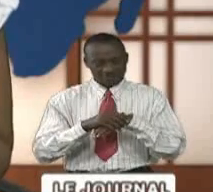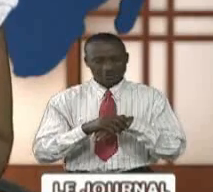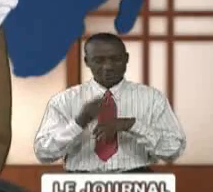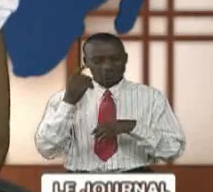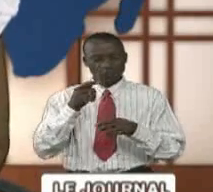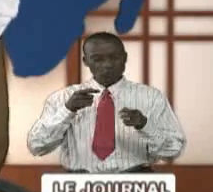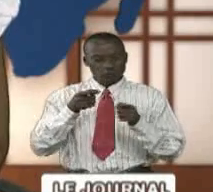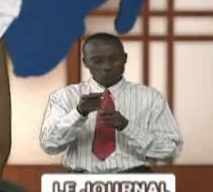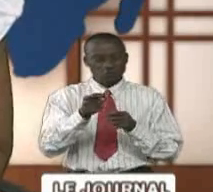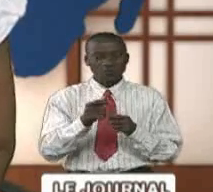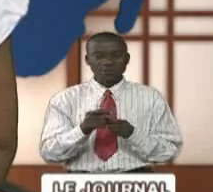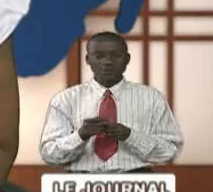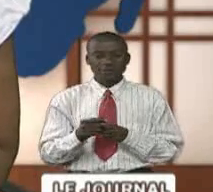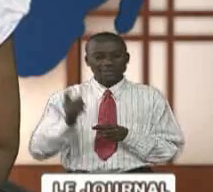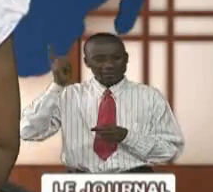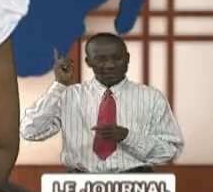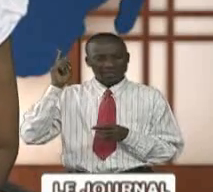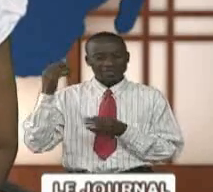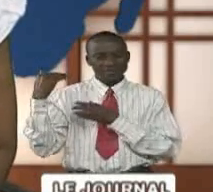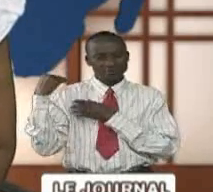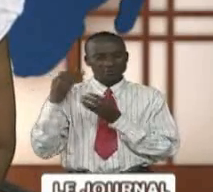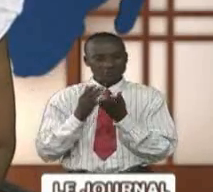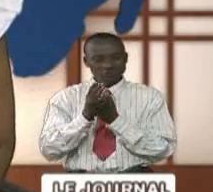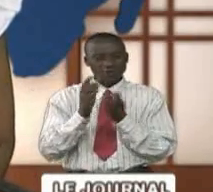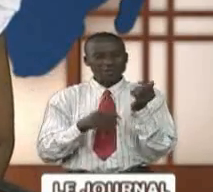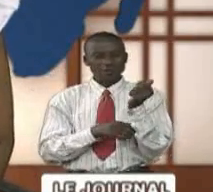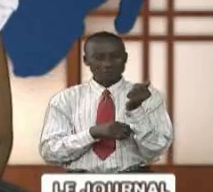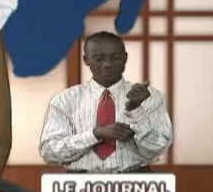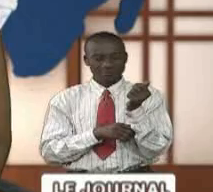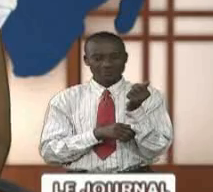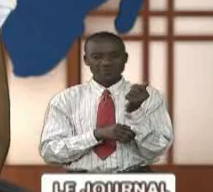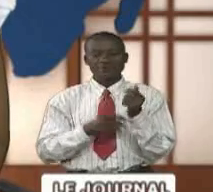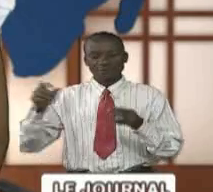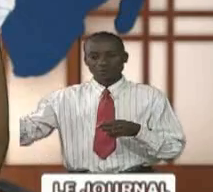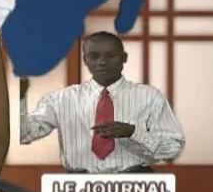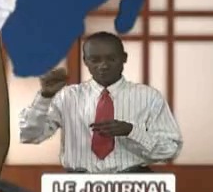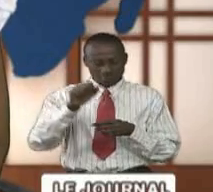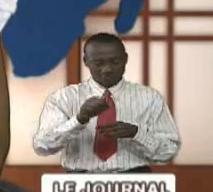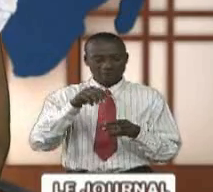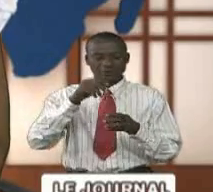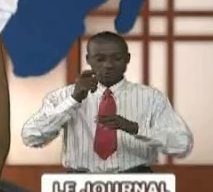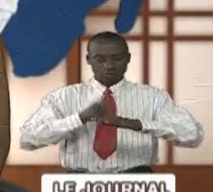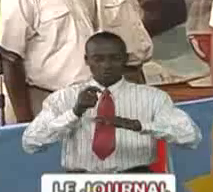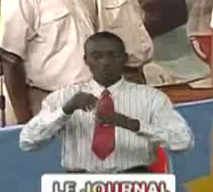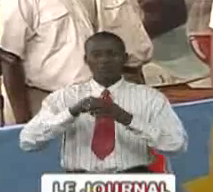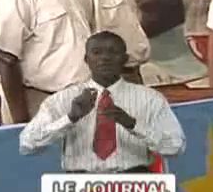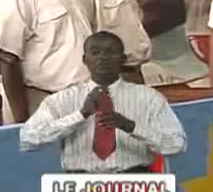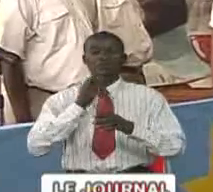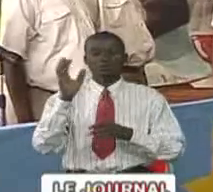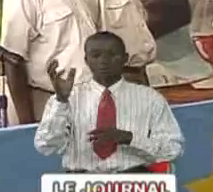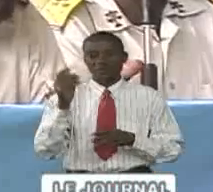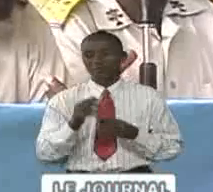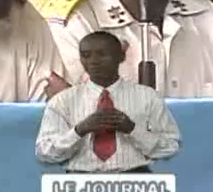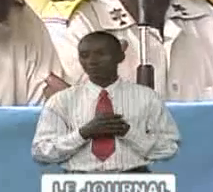pour la énième fois hier mardi 9 avril devant la haute cour militaire à la prison centrale du Makala. Que la haute